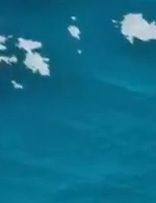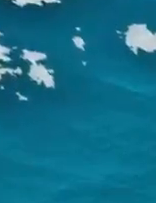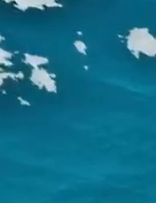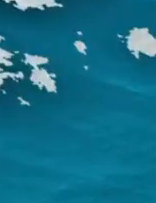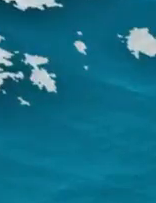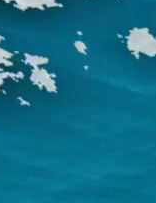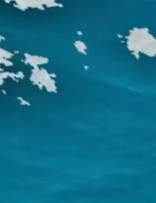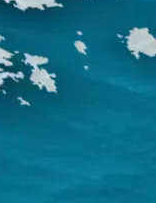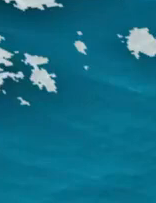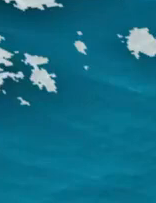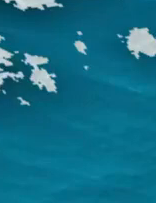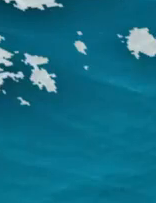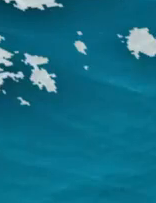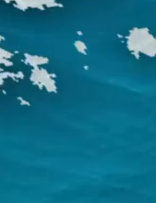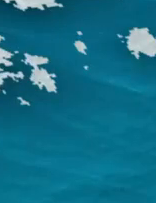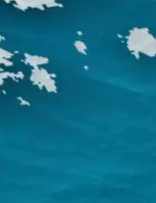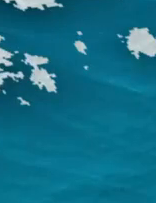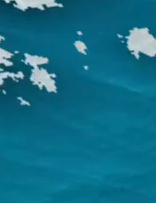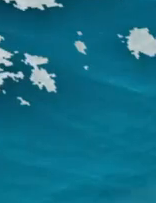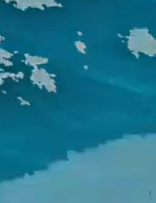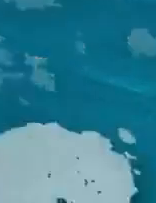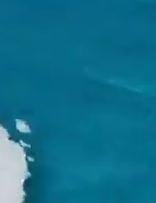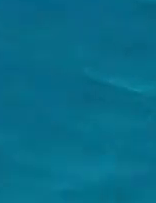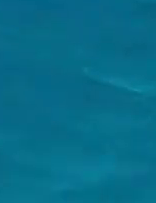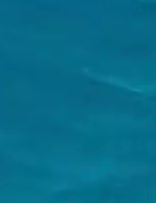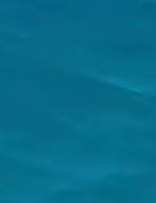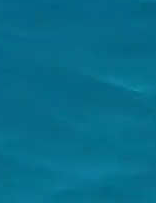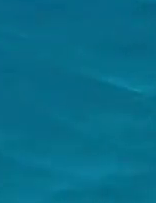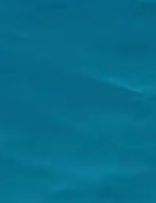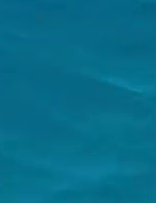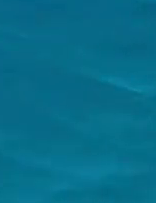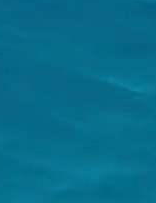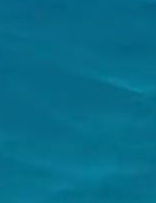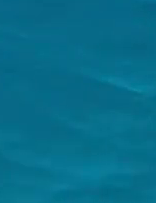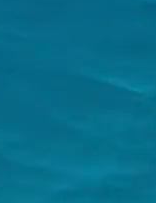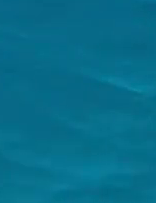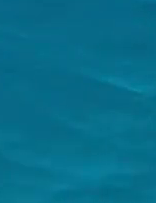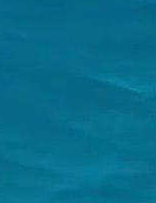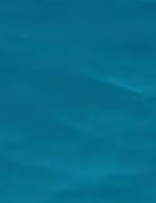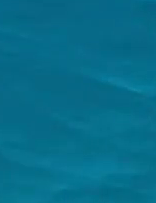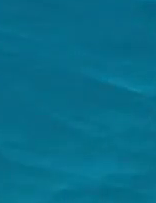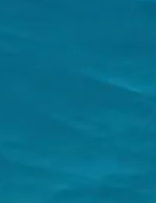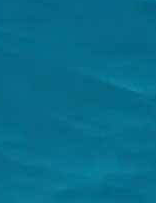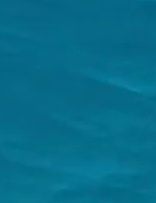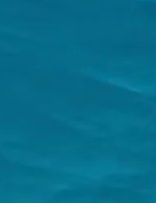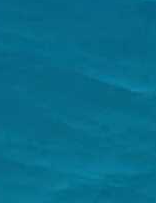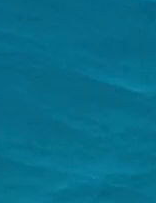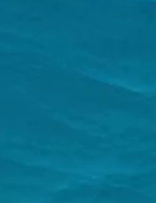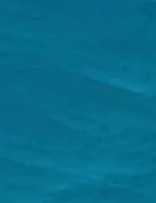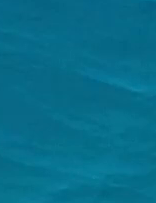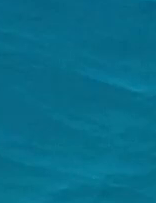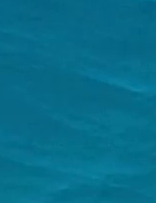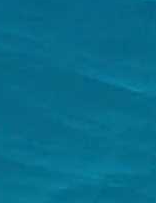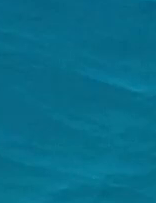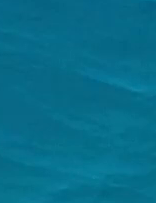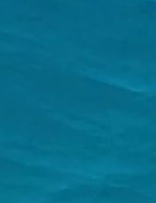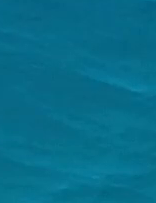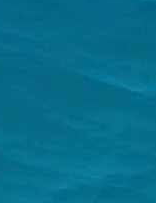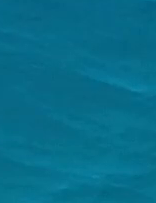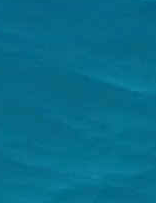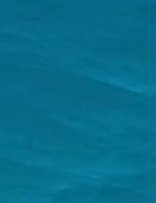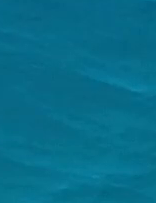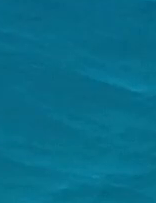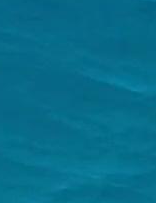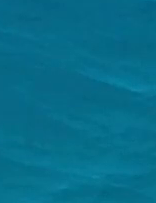비롯한 도서 지역은 6도가 예상됩니다 현재 먼바다에는 풍랑주의보가 발효 중인데요 바람이 매우 강하게 불고